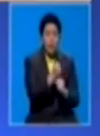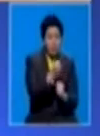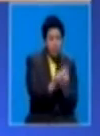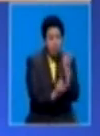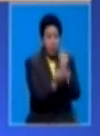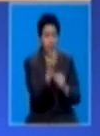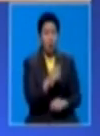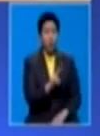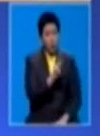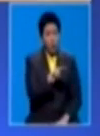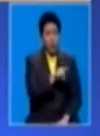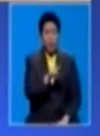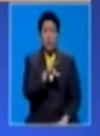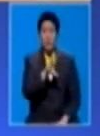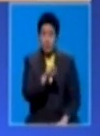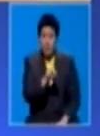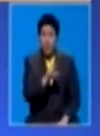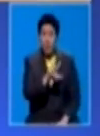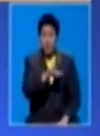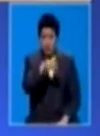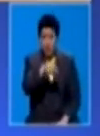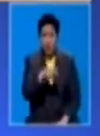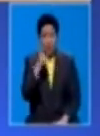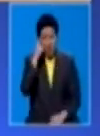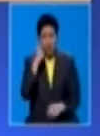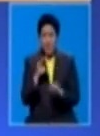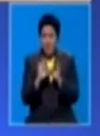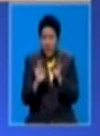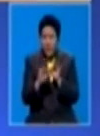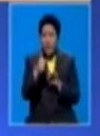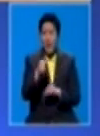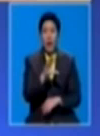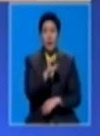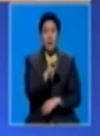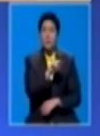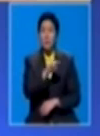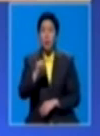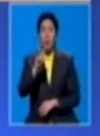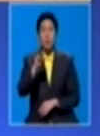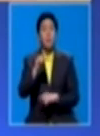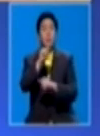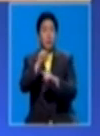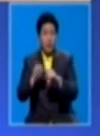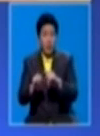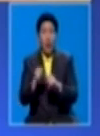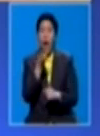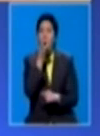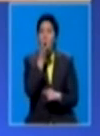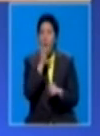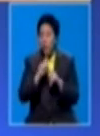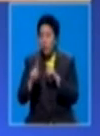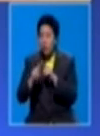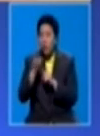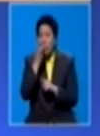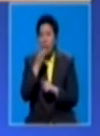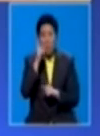ทเรียกว่าประหยัดไป 50-60% นะครับในส่วนของการเพิ่มมูลค่านั้นข้าวทุกสายพันธุ์ที่ทางฟาร์มเลือกปลูกนั้นจะเ